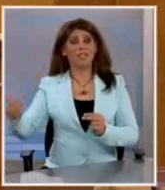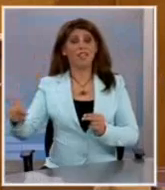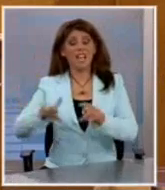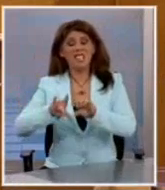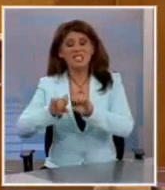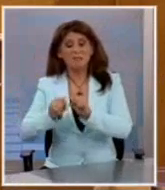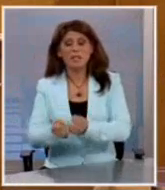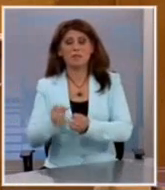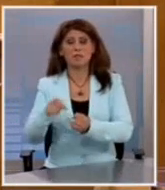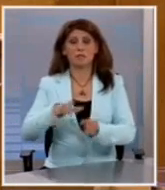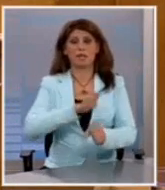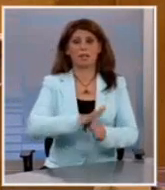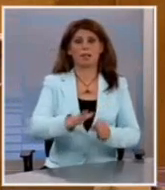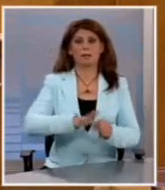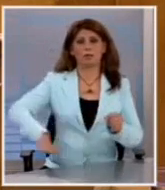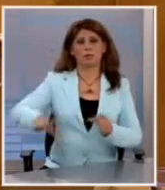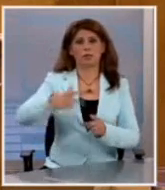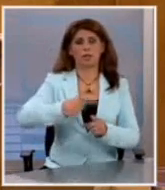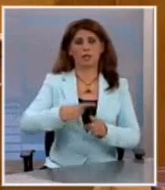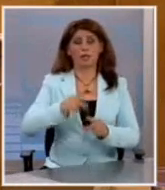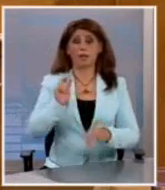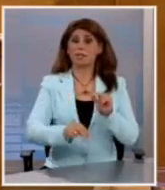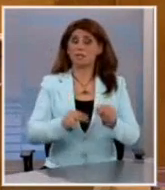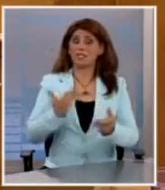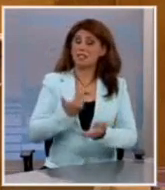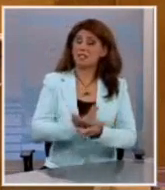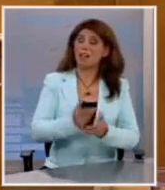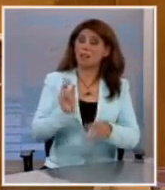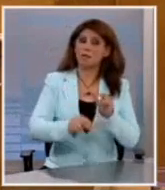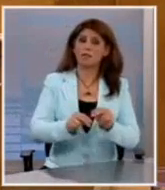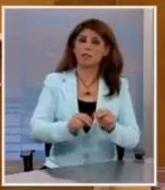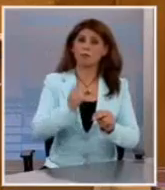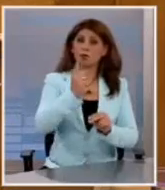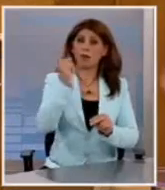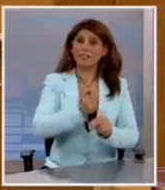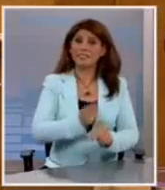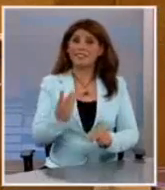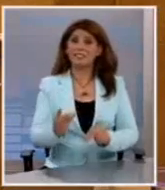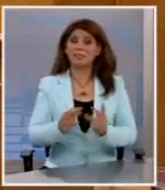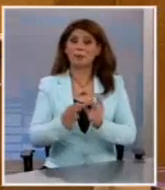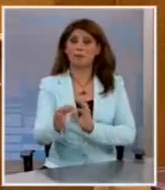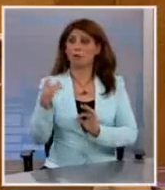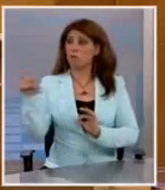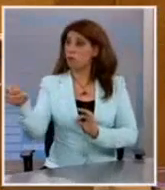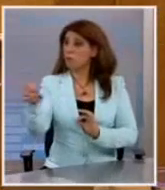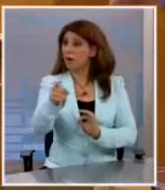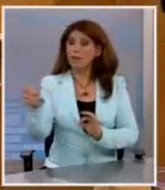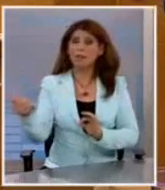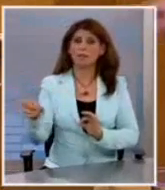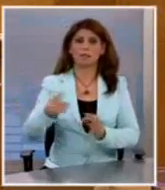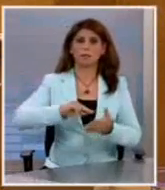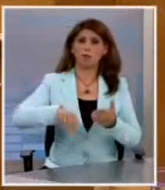το ελληνικός λαός σήμερα να ψηφίσει, και με το 1/3 των μέτρων που εσείς είχατε υπογράψει, αυτή η κυβέρνηση με